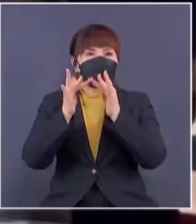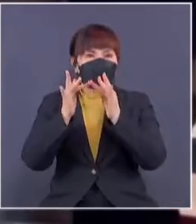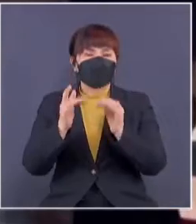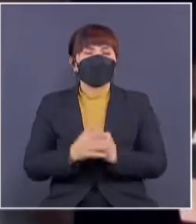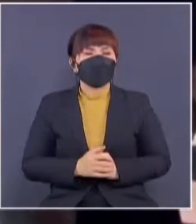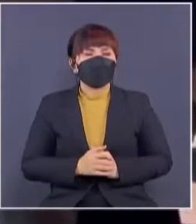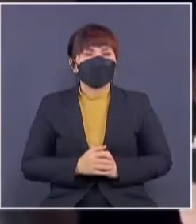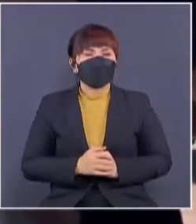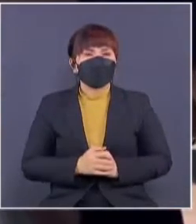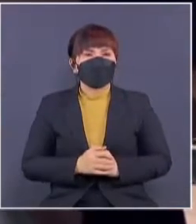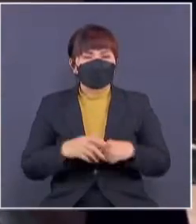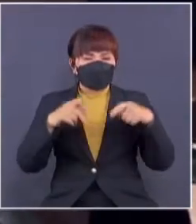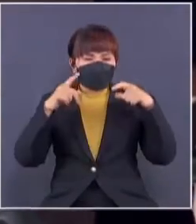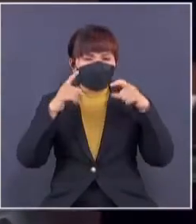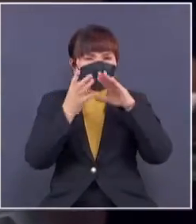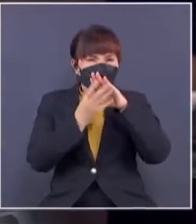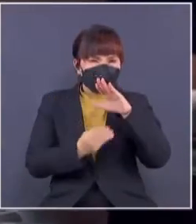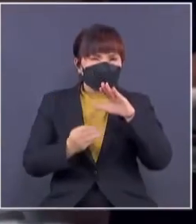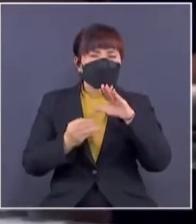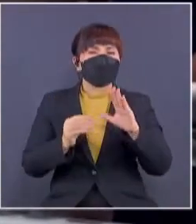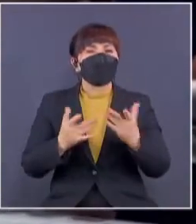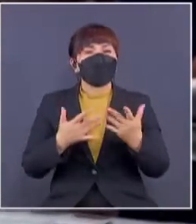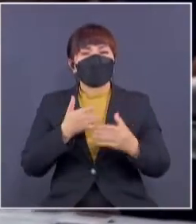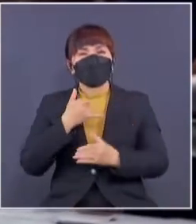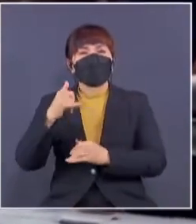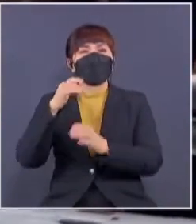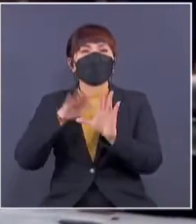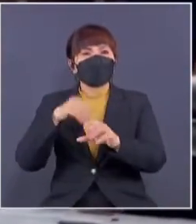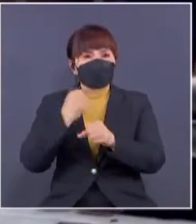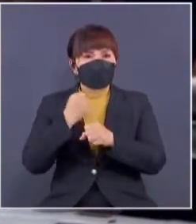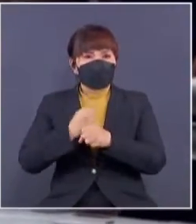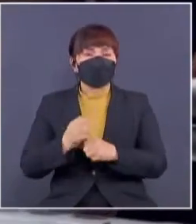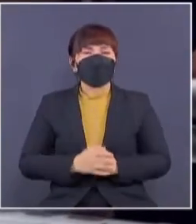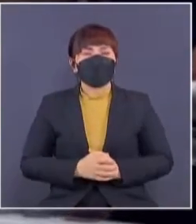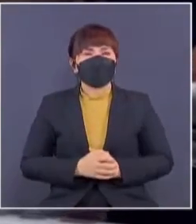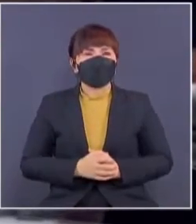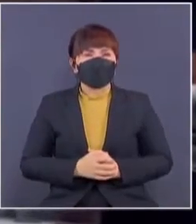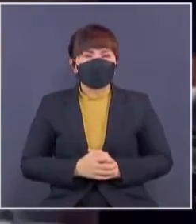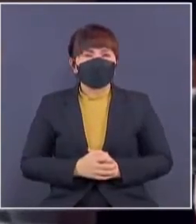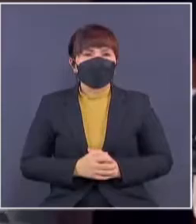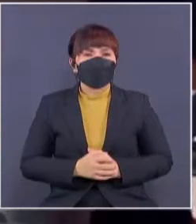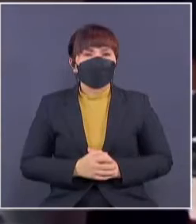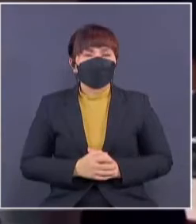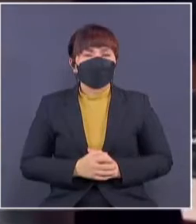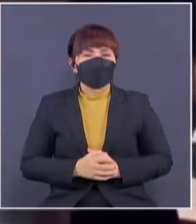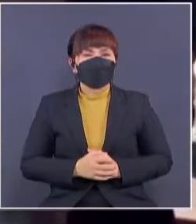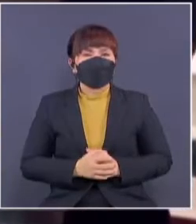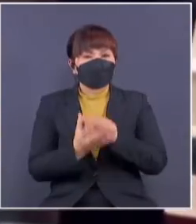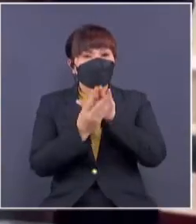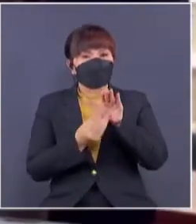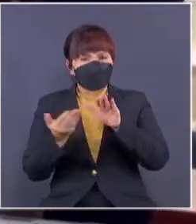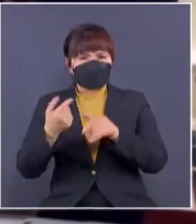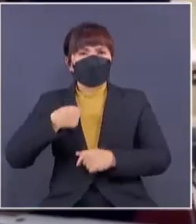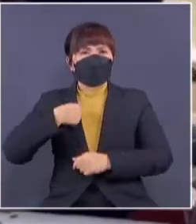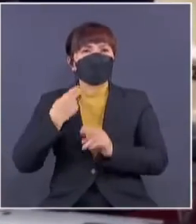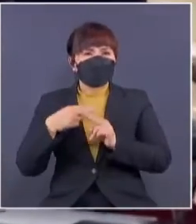ำเนาแล้วก็ถ่ายเก็บไว้เมื่อไปสมัครงานก็จะใช้บัตรที่ถ่ายไว้นะครับมาแอบอ้างว่